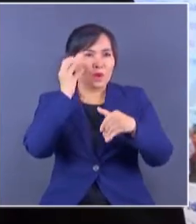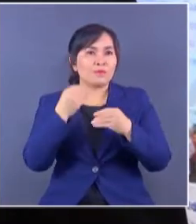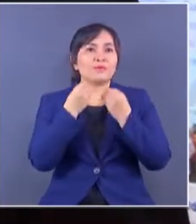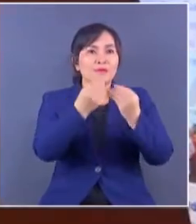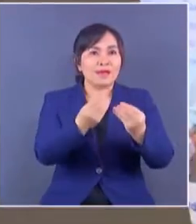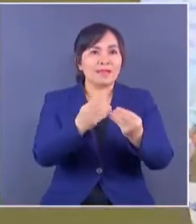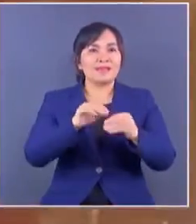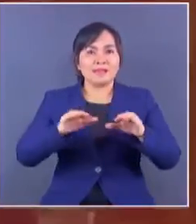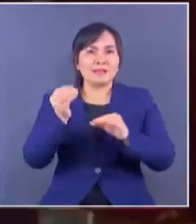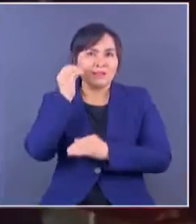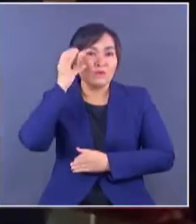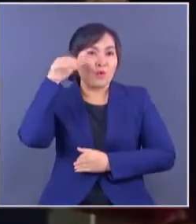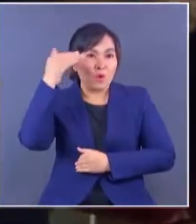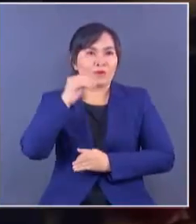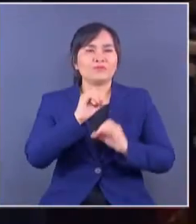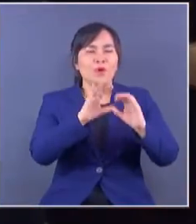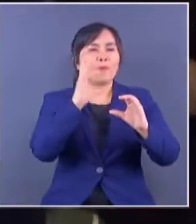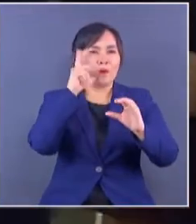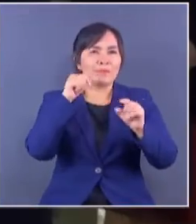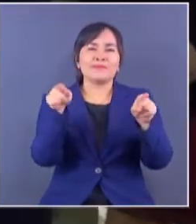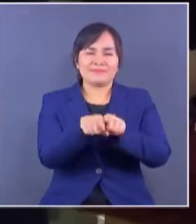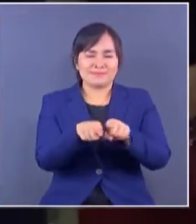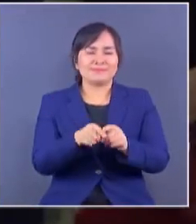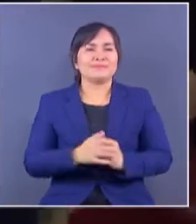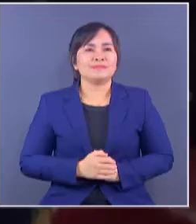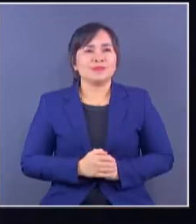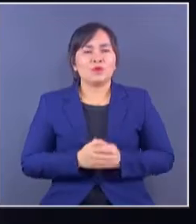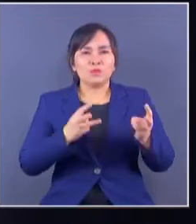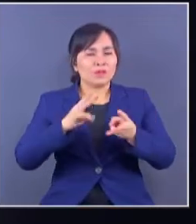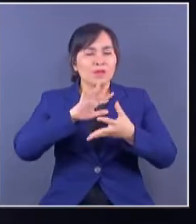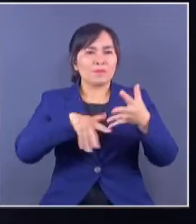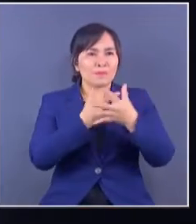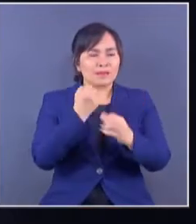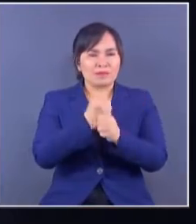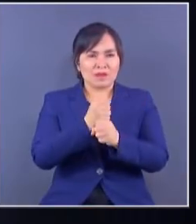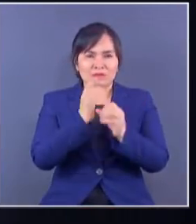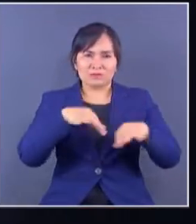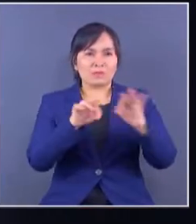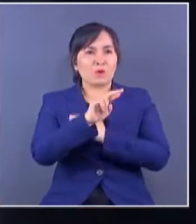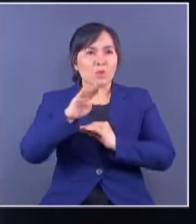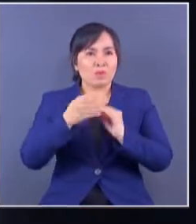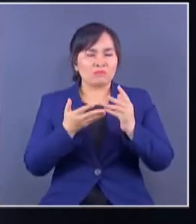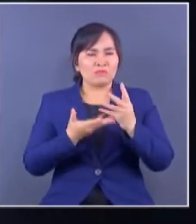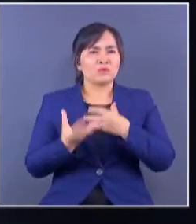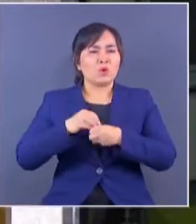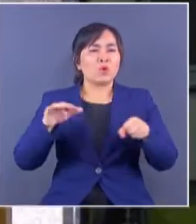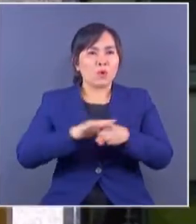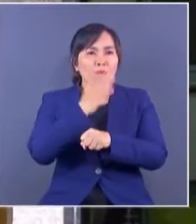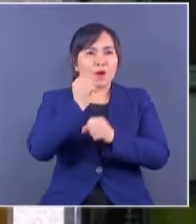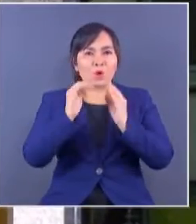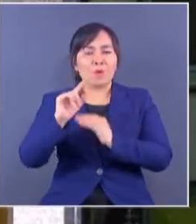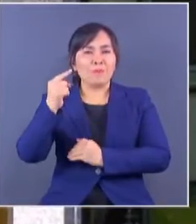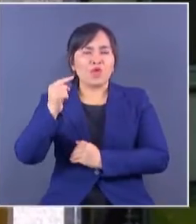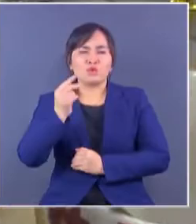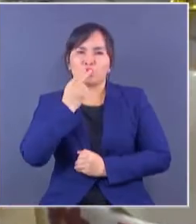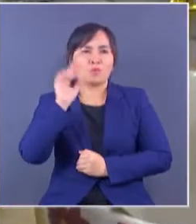สู่ผู้ปกครองนะคะ การก้าวสู่โรงเรียนต้นแบบต้องมีแผนการทำงานอย่างเป็นระบบเพื่อป้องกันการเกิดนักสูบหน้าใหม่และห่าง